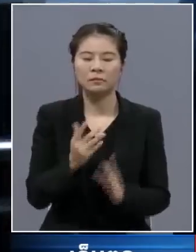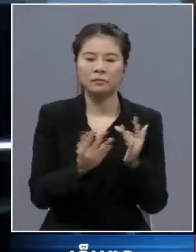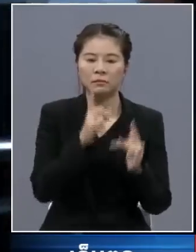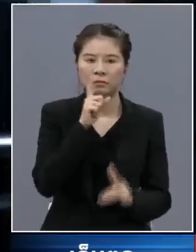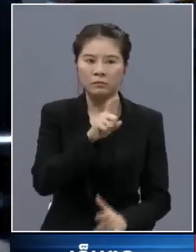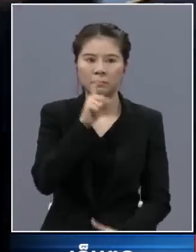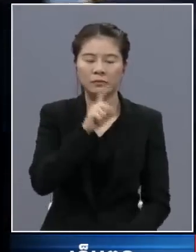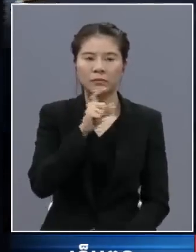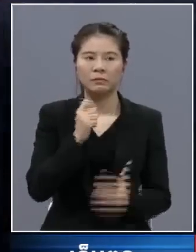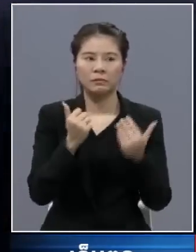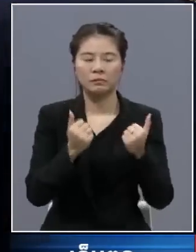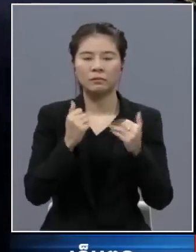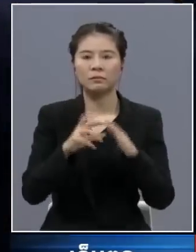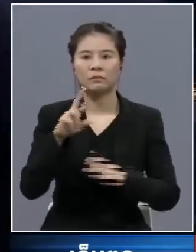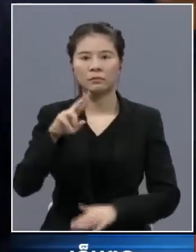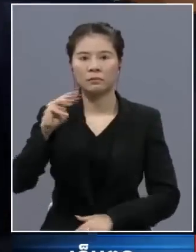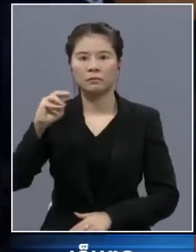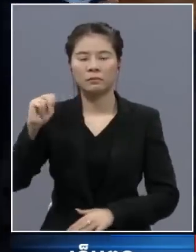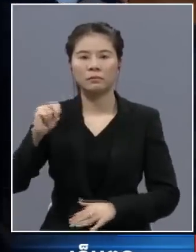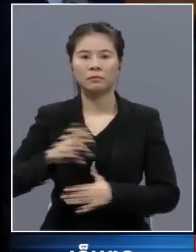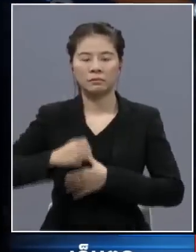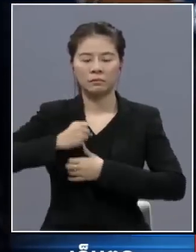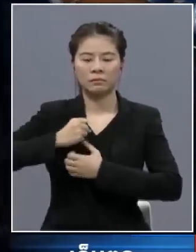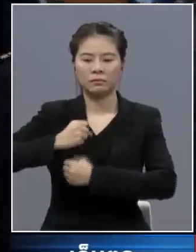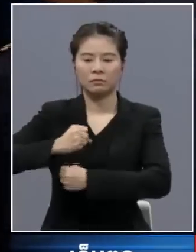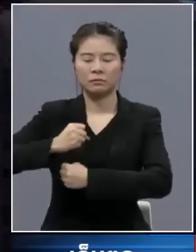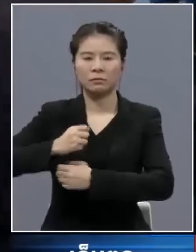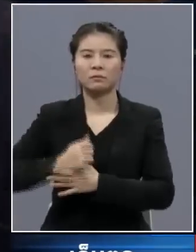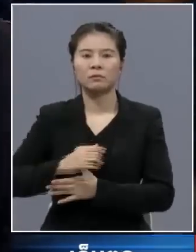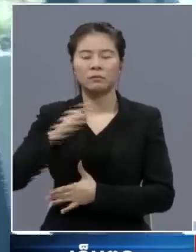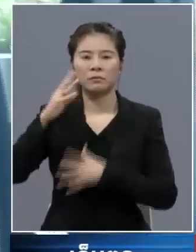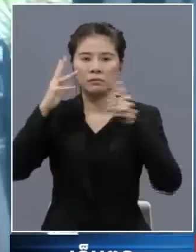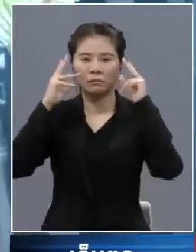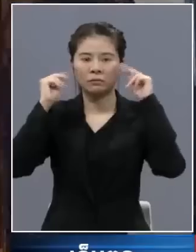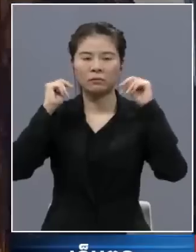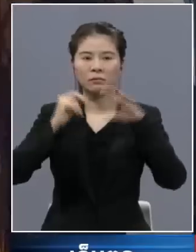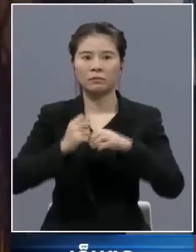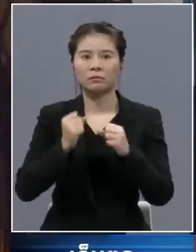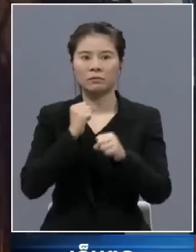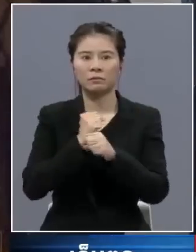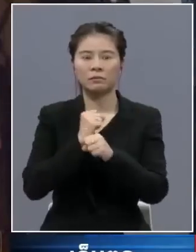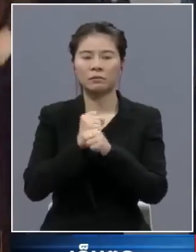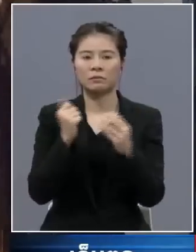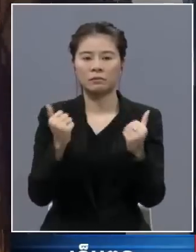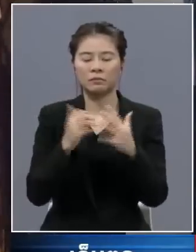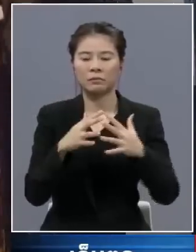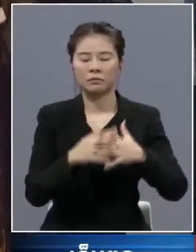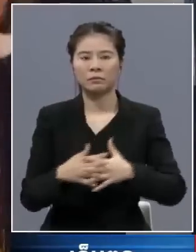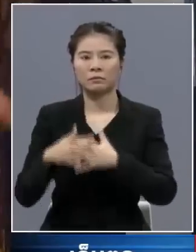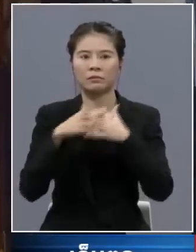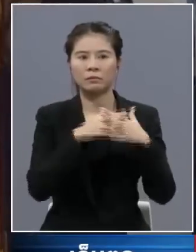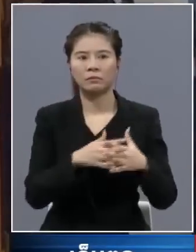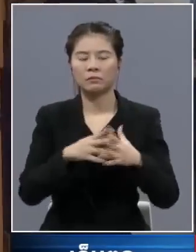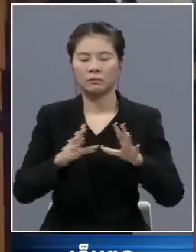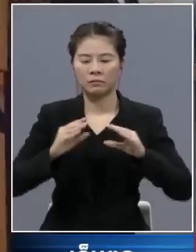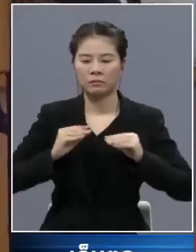กด้วยแล้วก็เป็นรัฐมนตรีกลาโหมด้วยมันมีกระแสข่าวที่ออกมาว่าสหรัฐอเมริกาเนี่ยปฏิเสธการขายเครื่อง